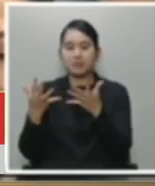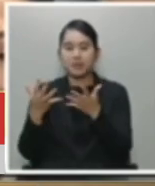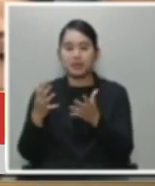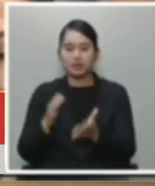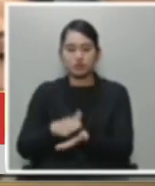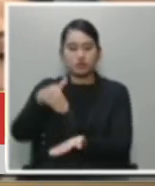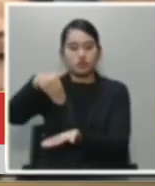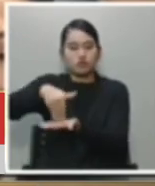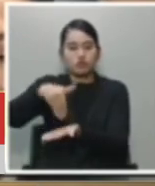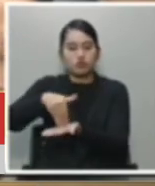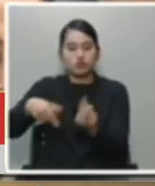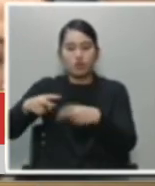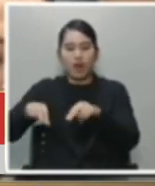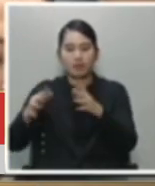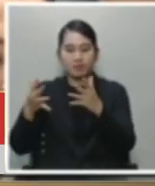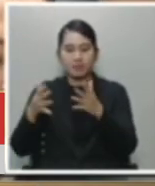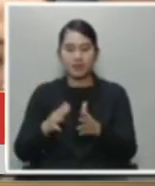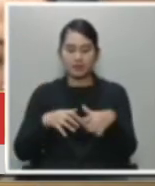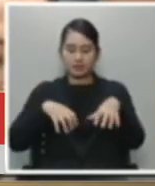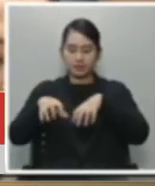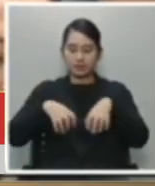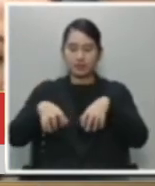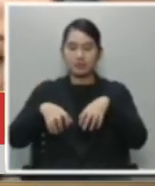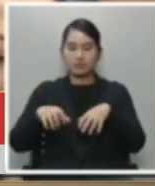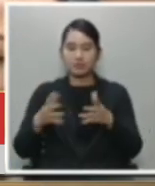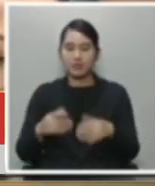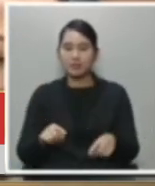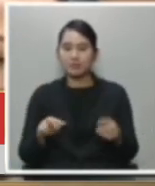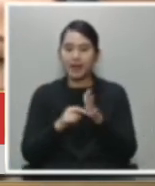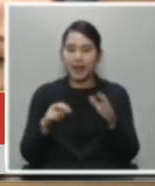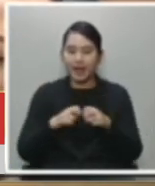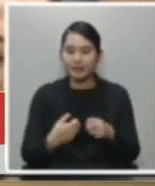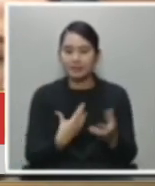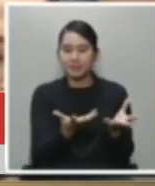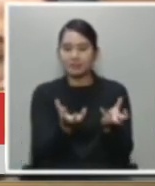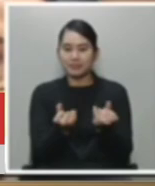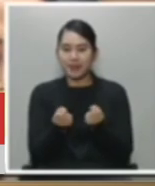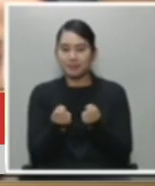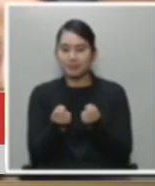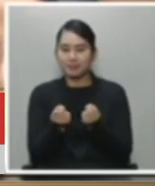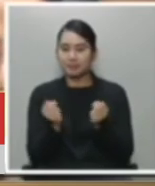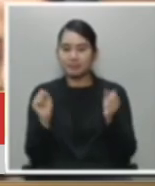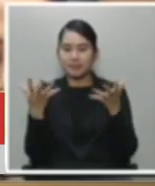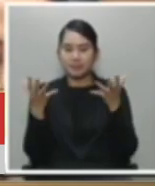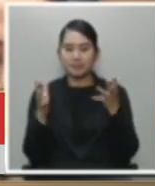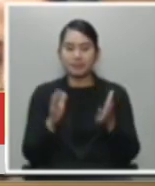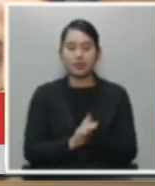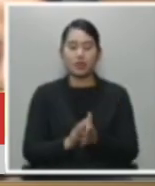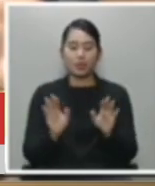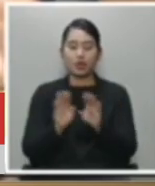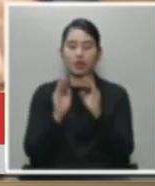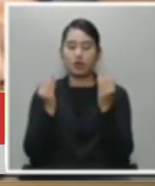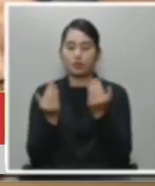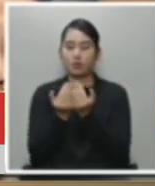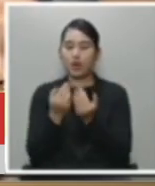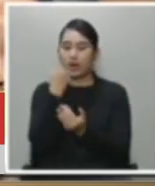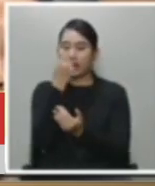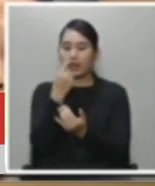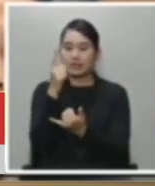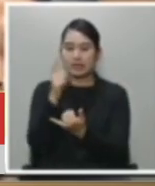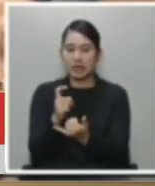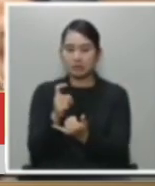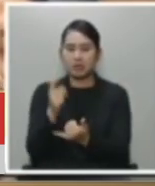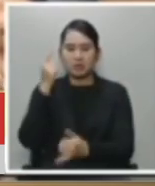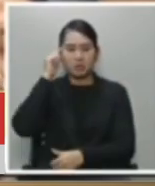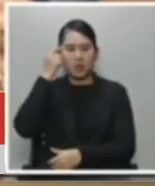ใดไม่มีการจัดตั้งศูนย์รับเรื่องร้องราวร้องทุกข์ของพี่น้องประชาชนครอบครัวผู้เสียหายนี่ไ